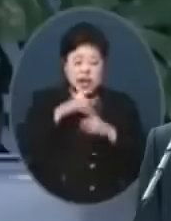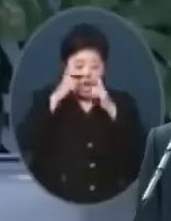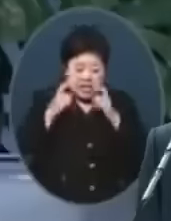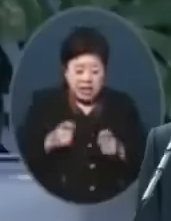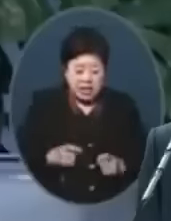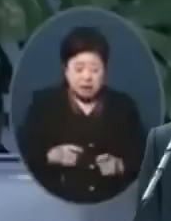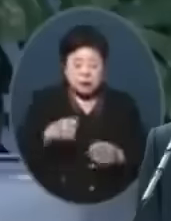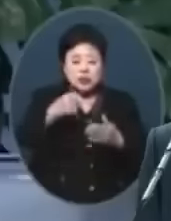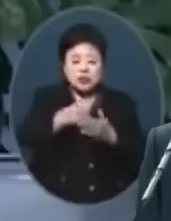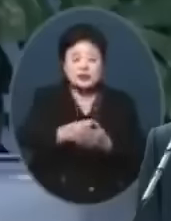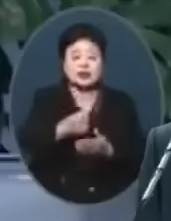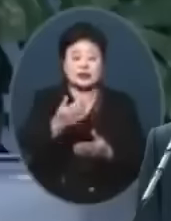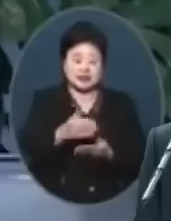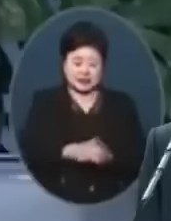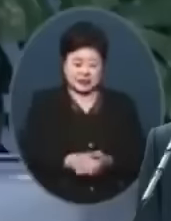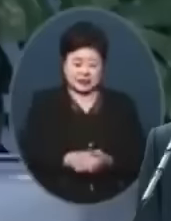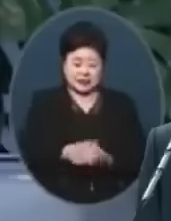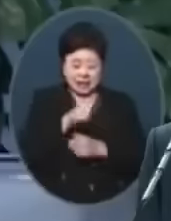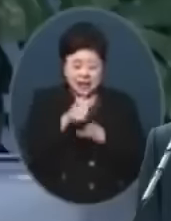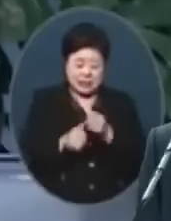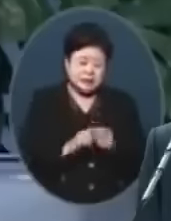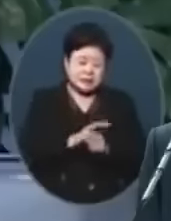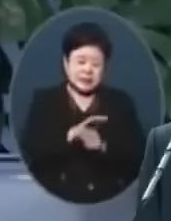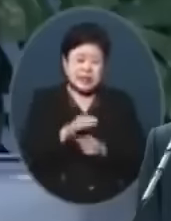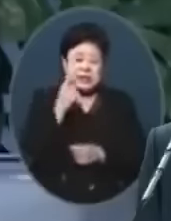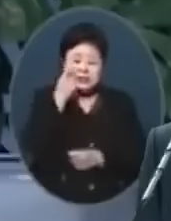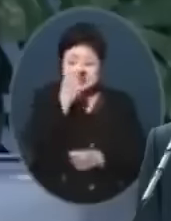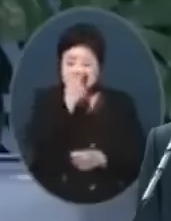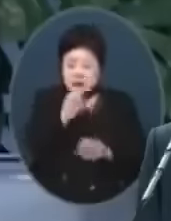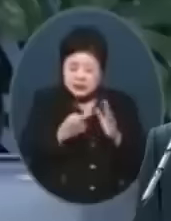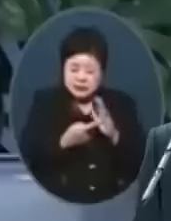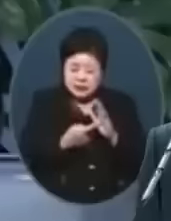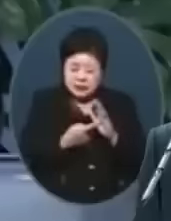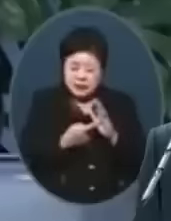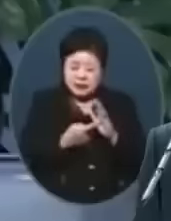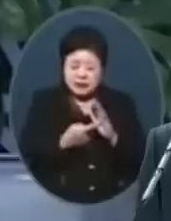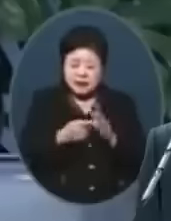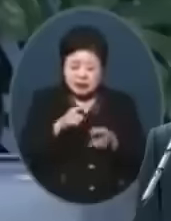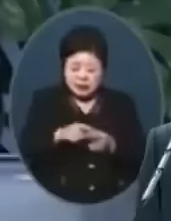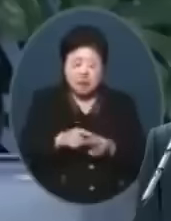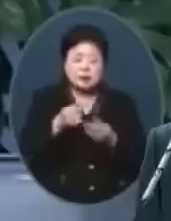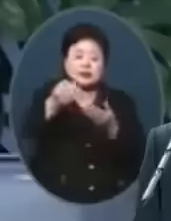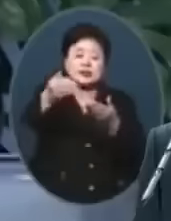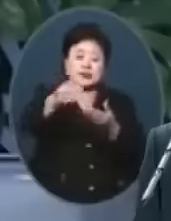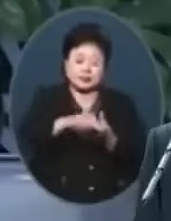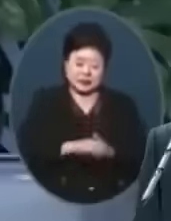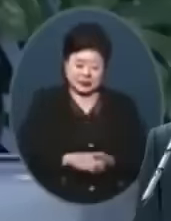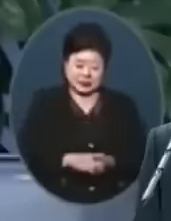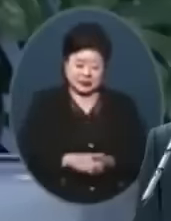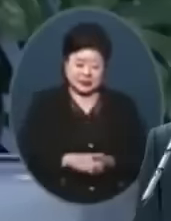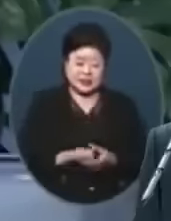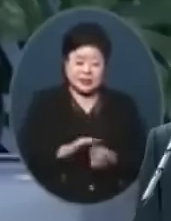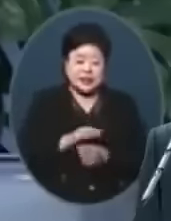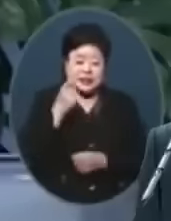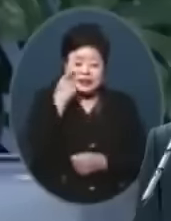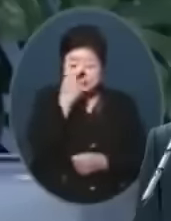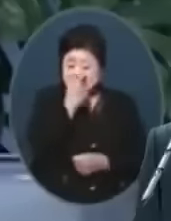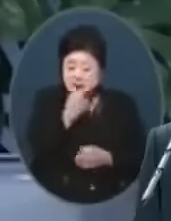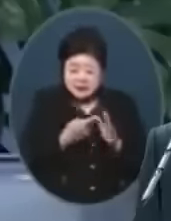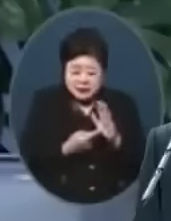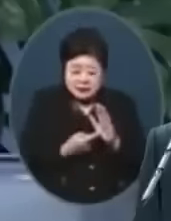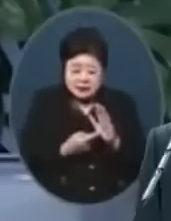개인적으로 정할 것이지만 하나님을 사랑한 증거를 가지고 기도를 해야지. 사랑하는 증거가